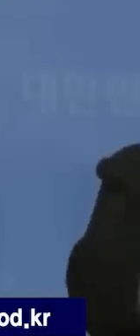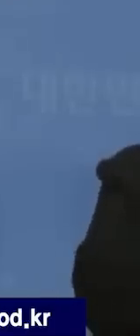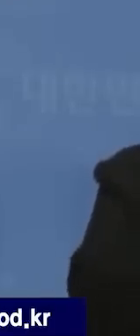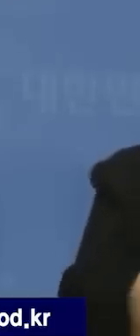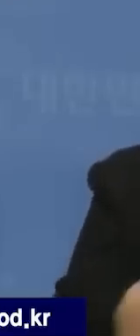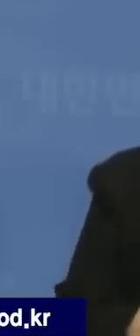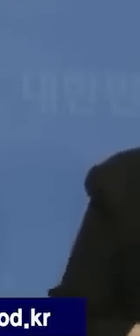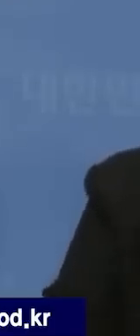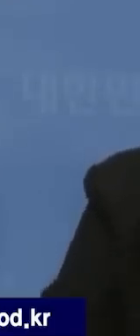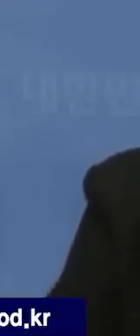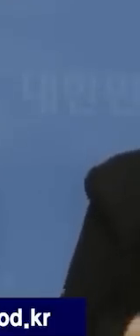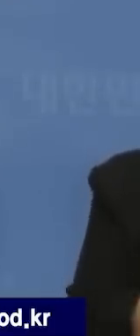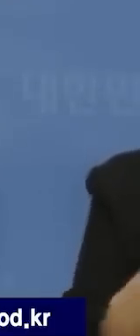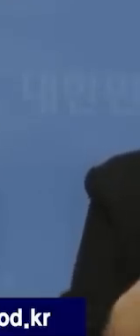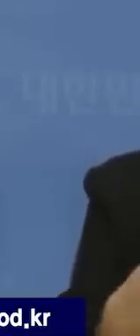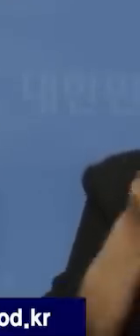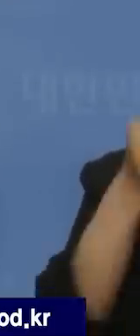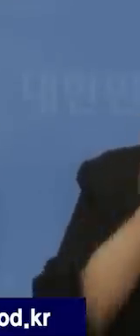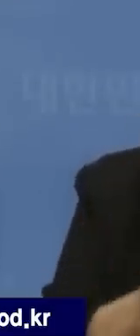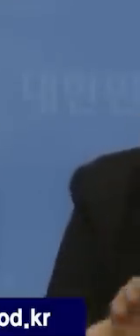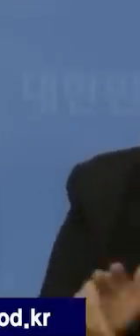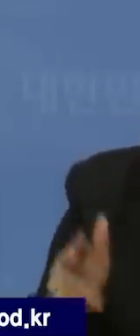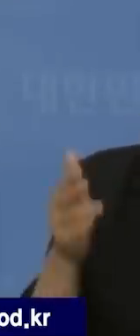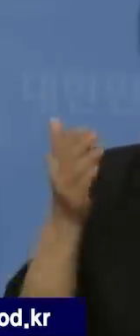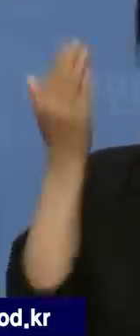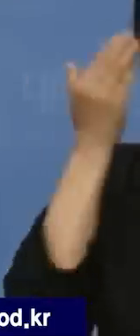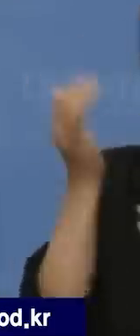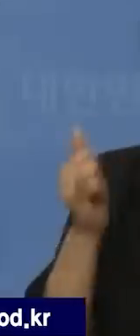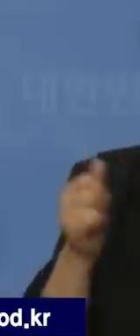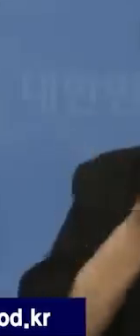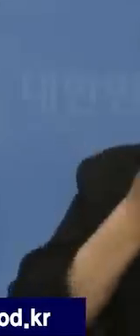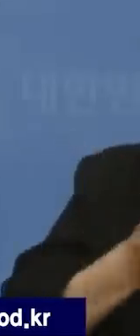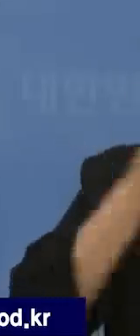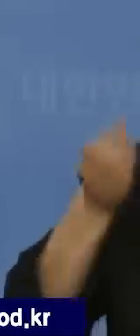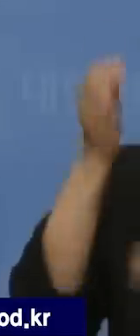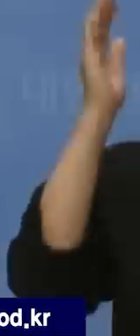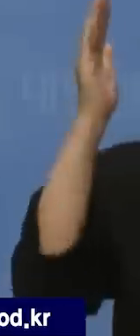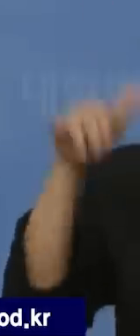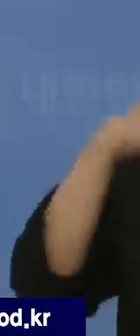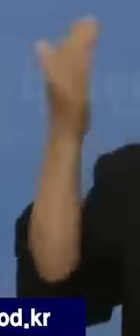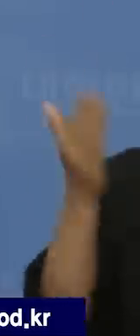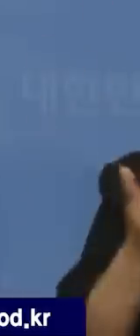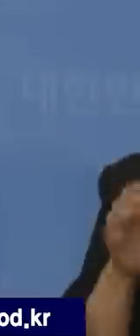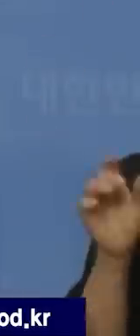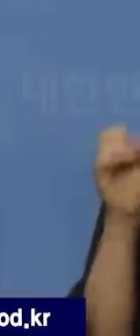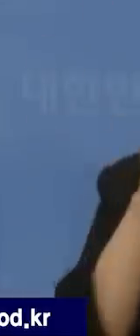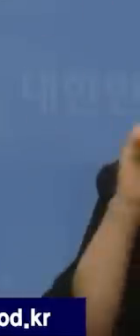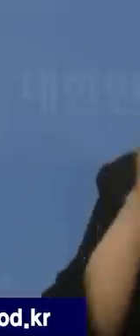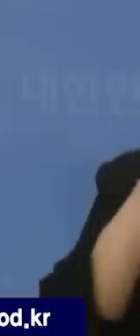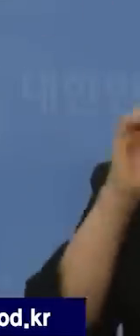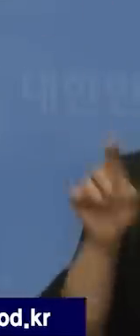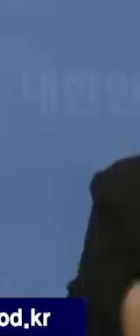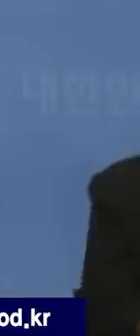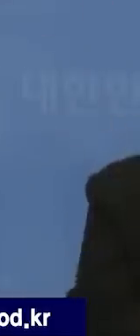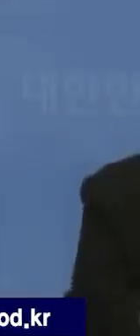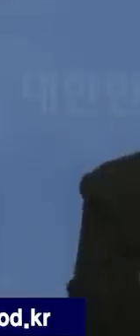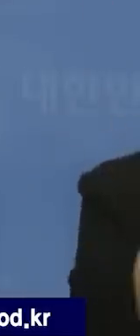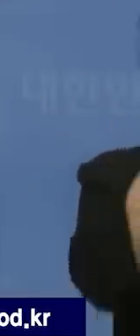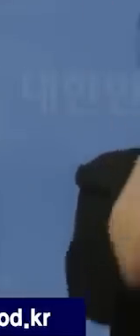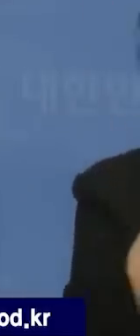판단했습니다. 하지만 참고인 진술들이 모두 홍보수석으로